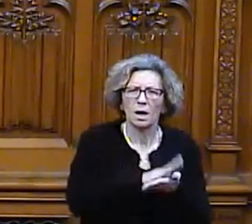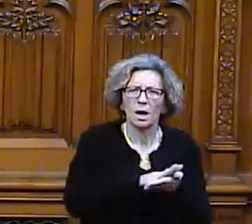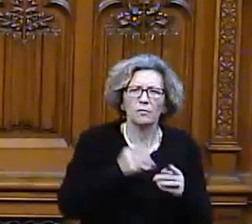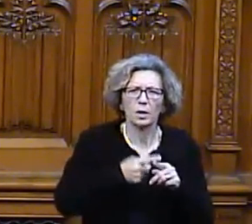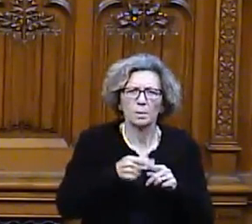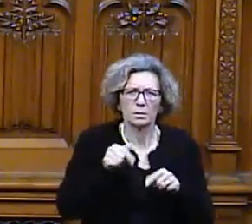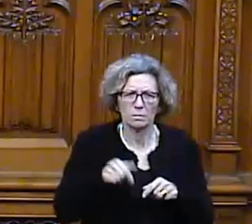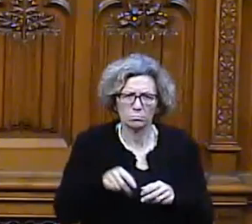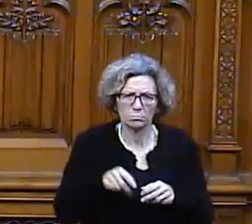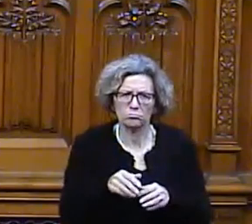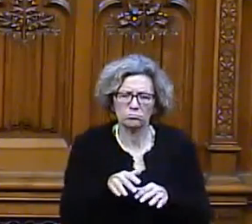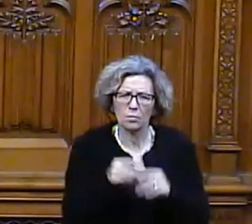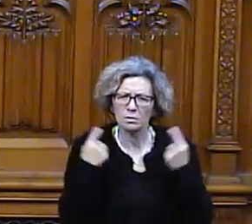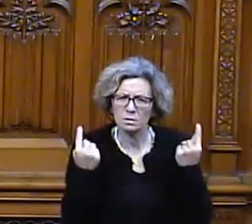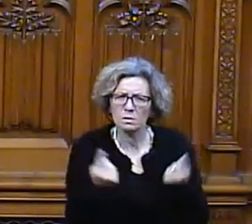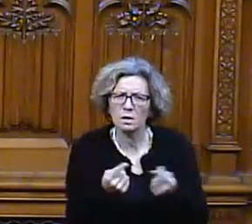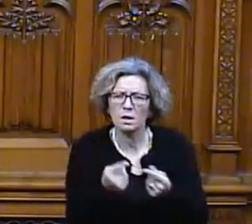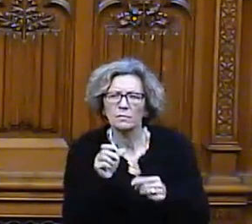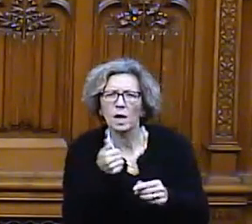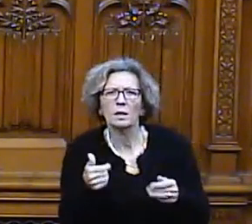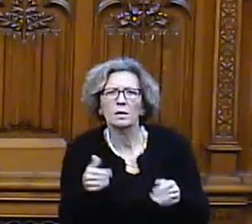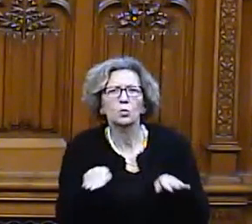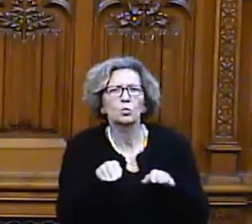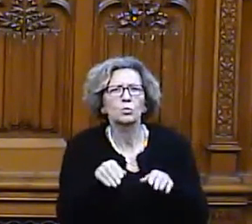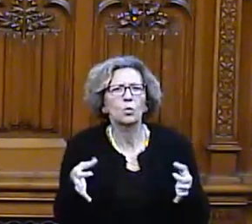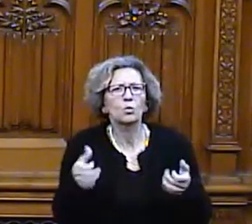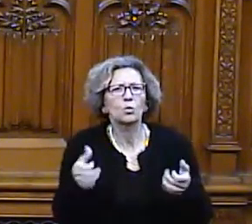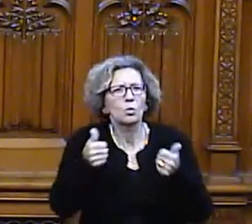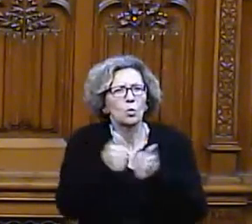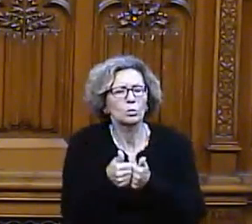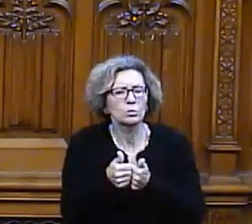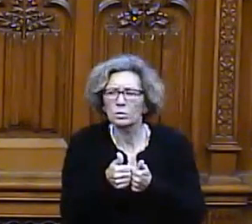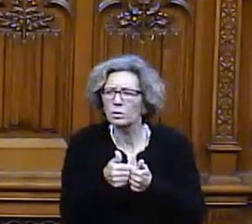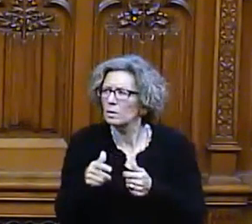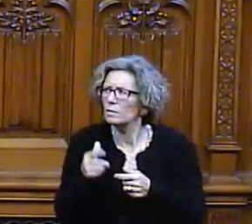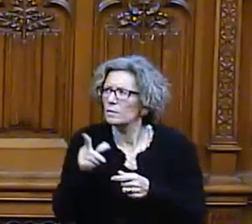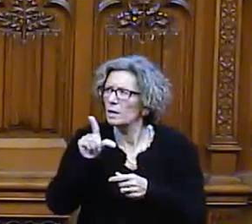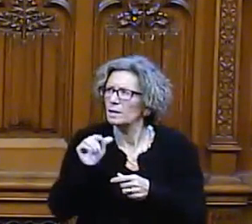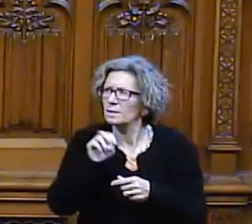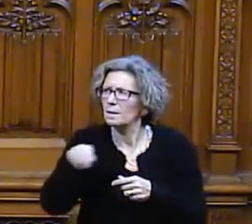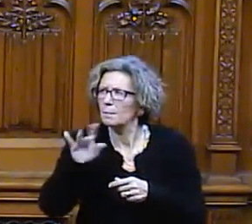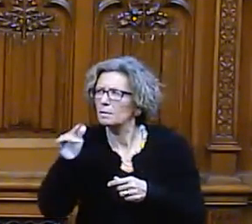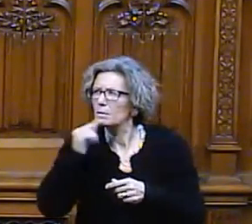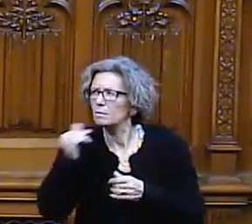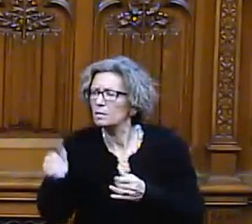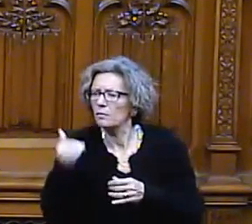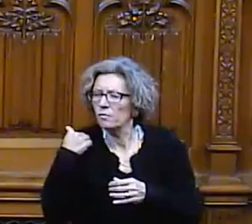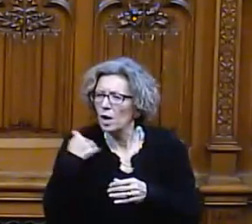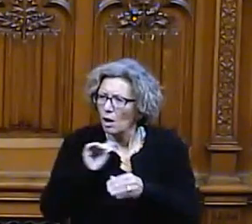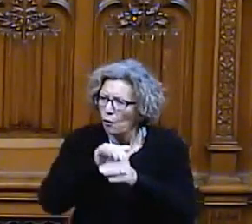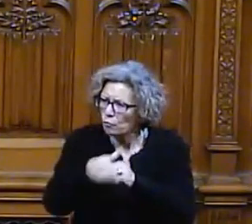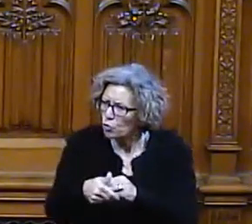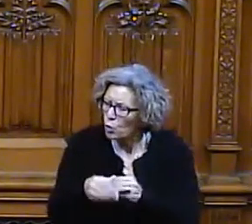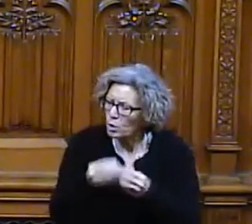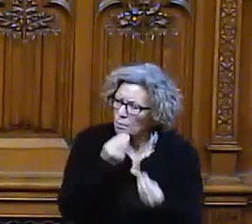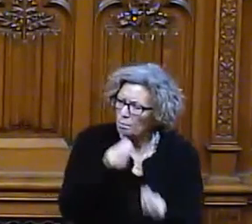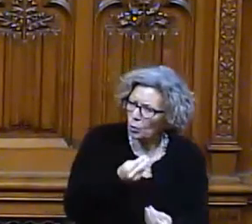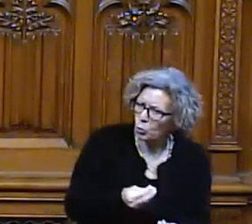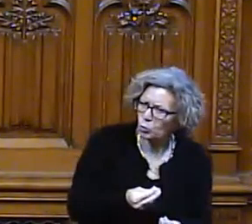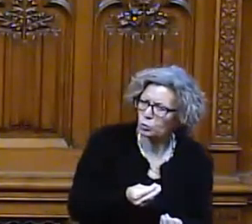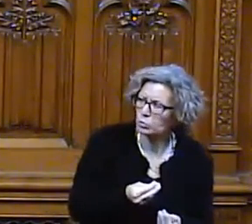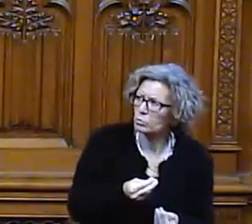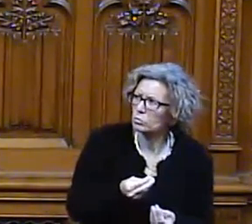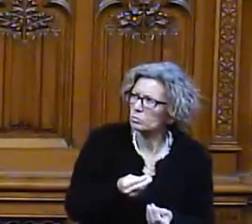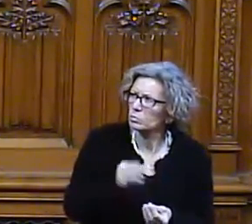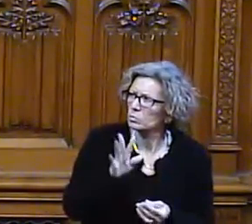Saal, als eine Koalition, die zumindest von linksliberalen Medien zu Beginn durchaus freundlich begrüßt,